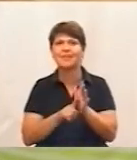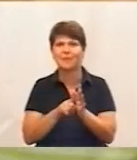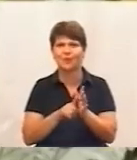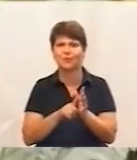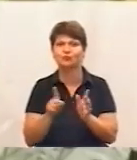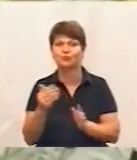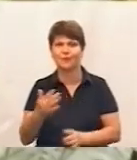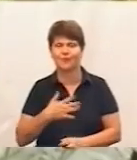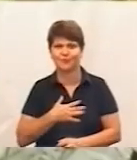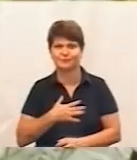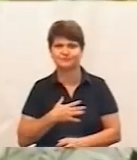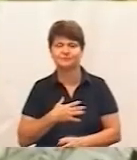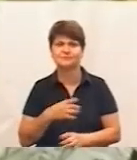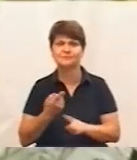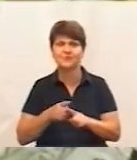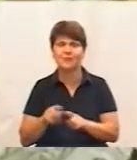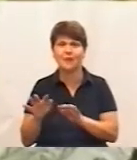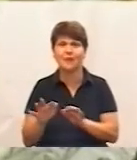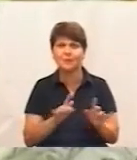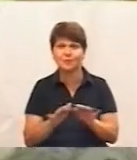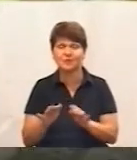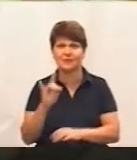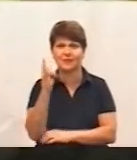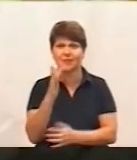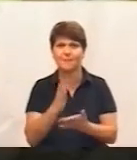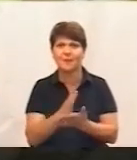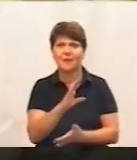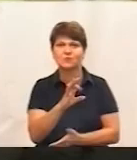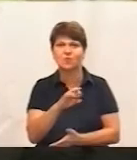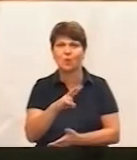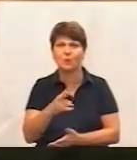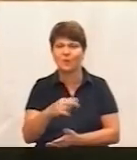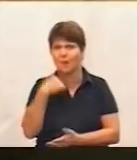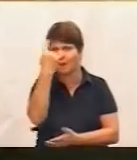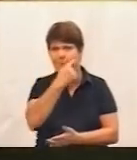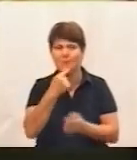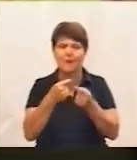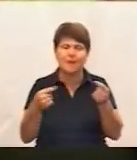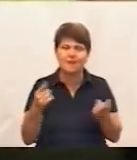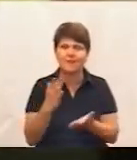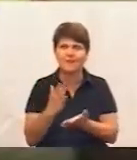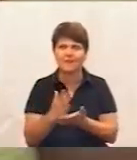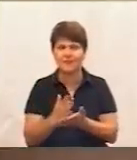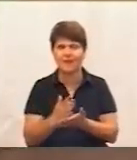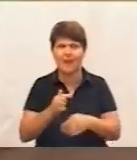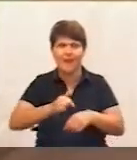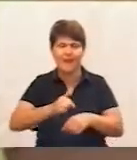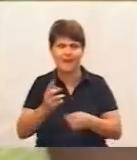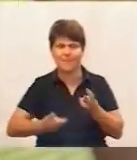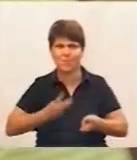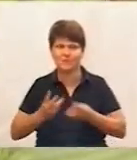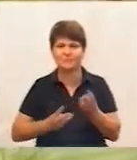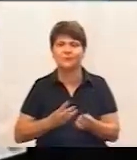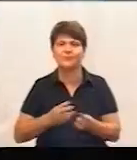вона любить. Цю рухливу лялечку звати Соломія. Вона має кілька облич з різними емоціями. Створила її вінницька майстриня